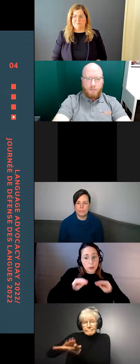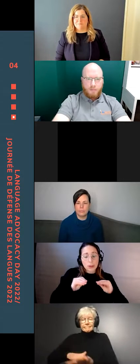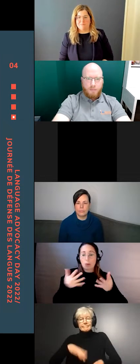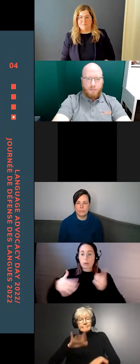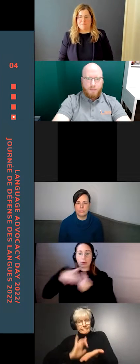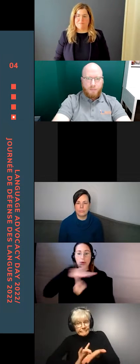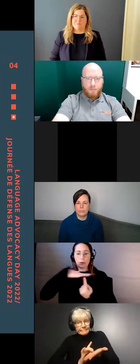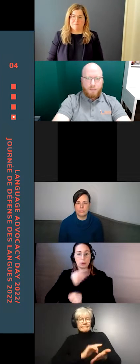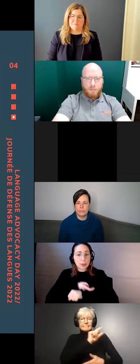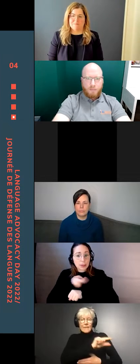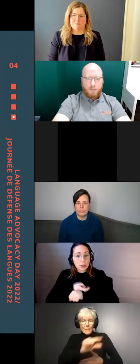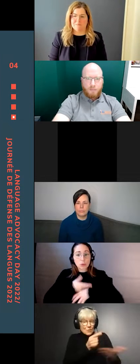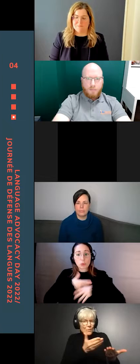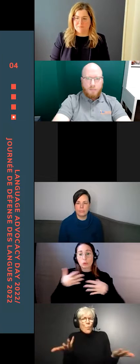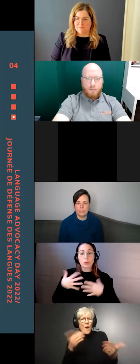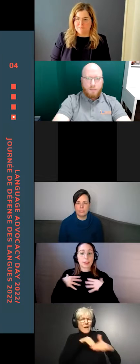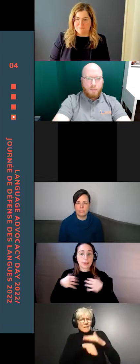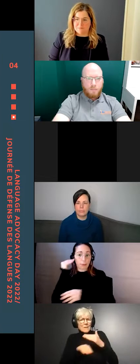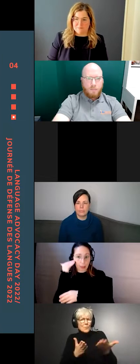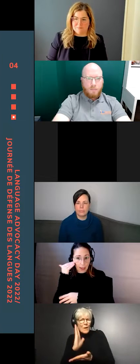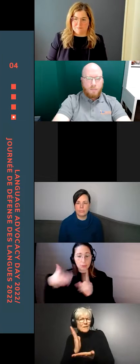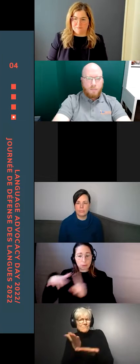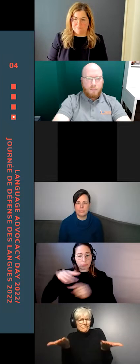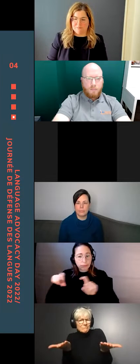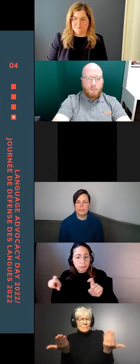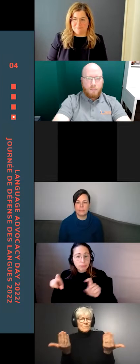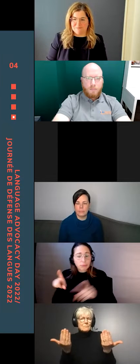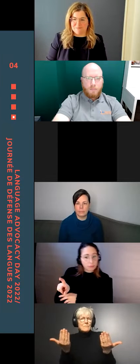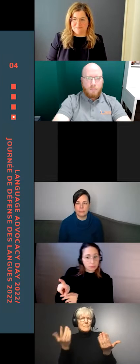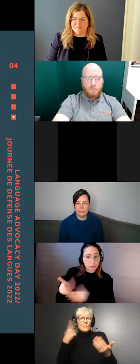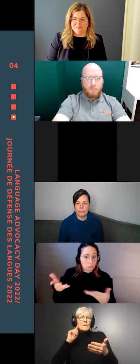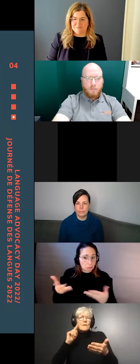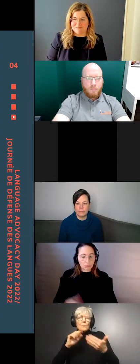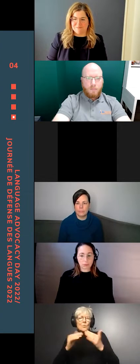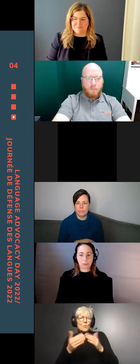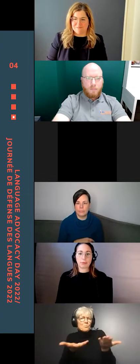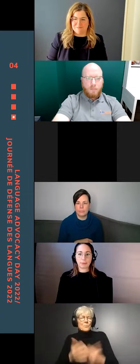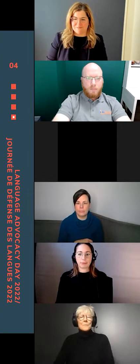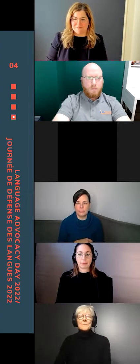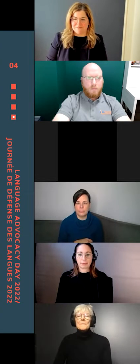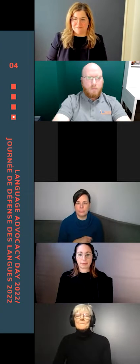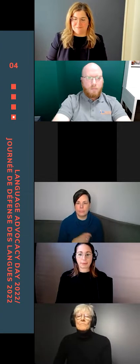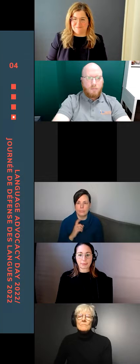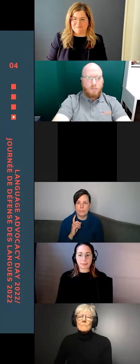ont en ce qui concerne l'éducation, les situations médicales, les situations de santé mentale?